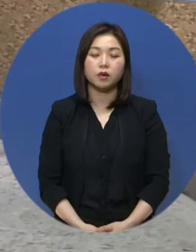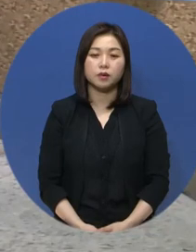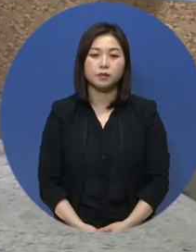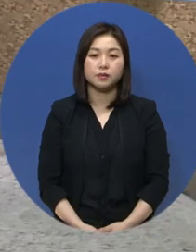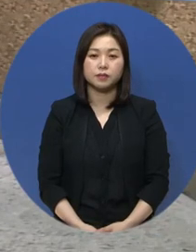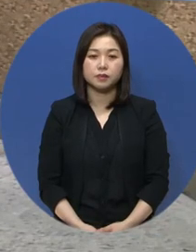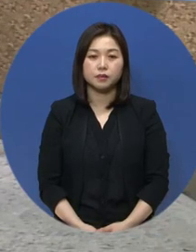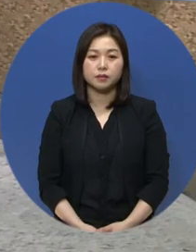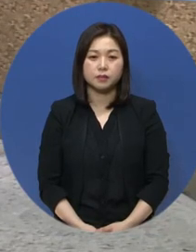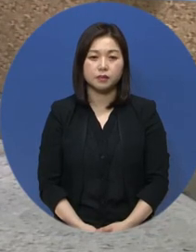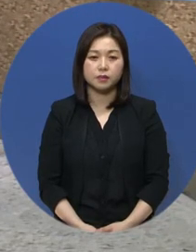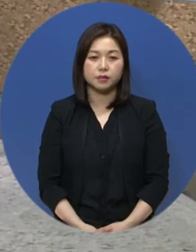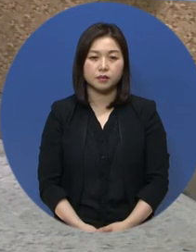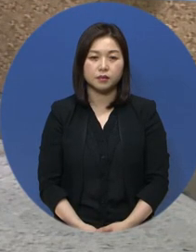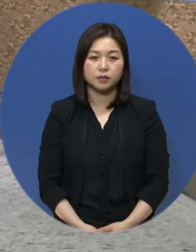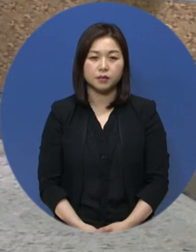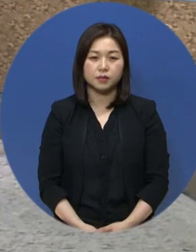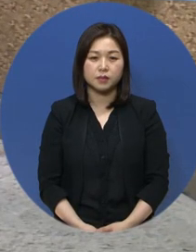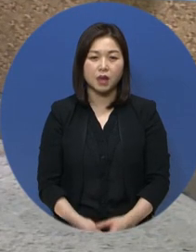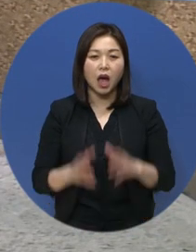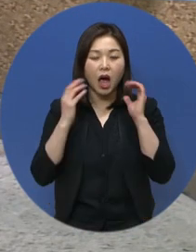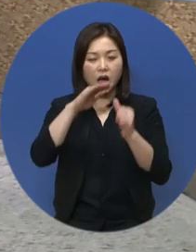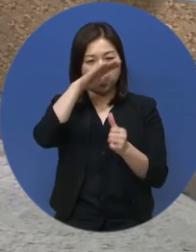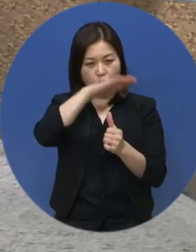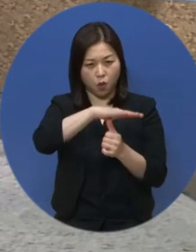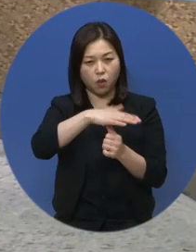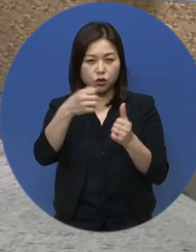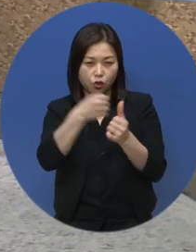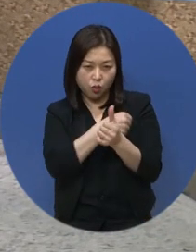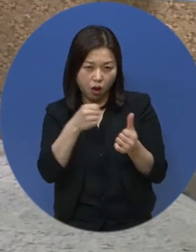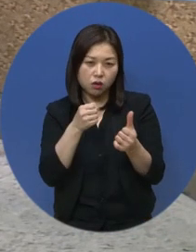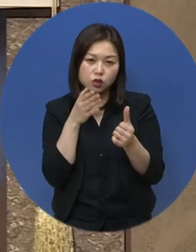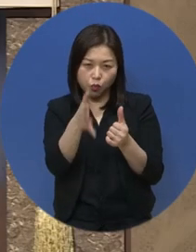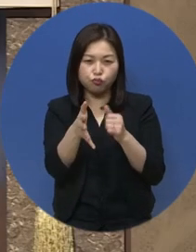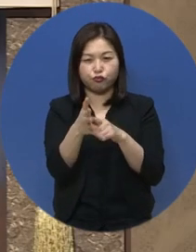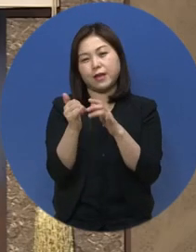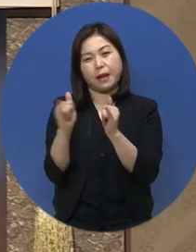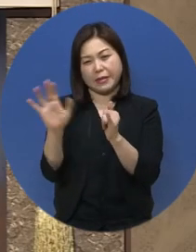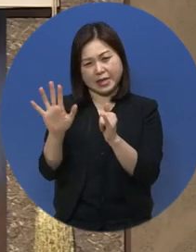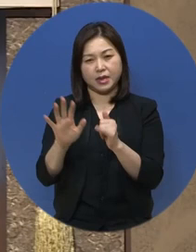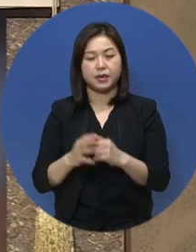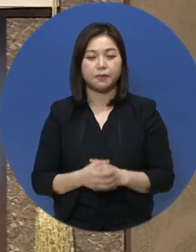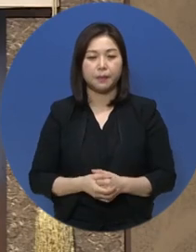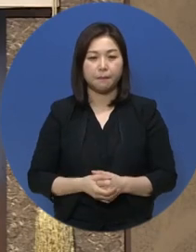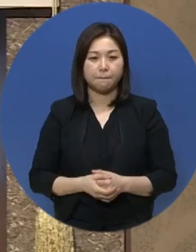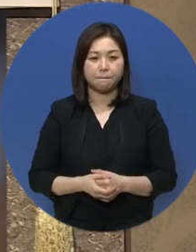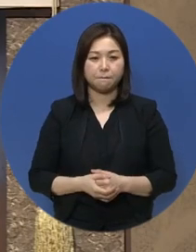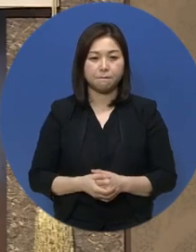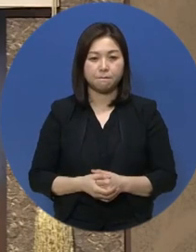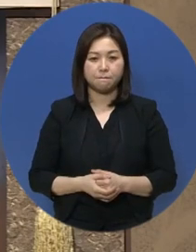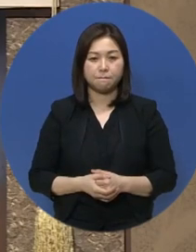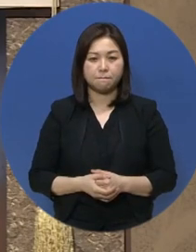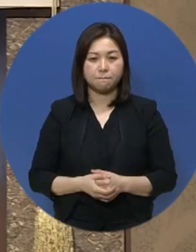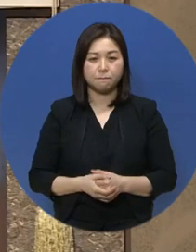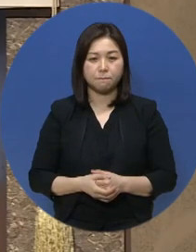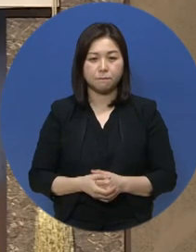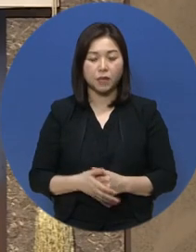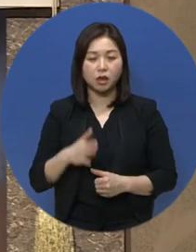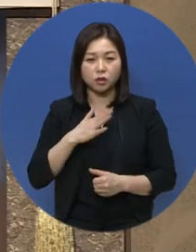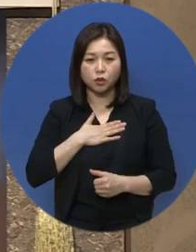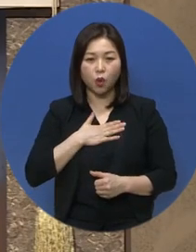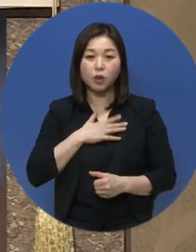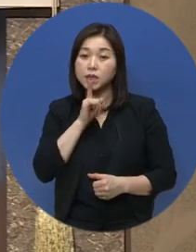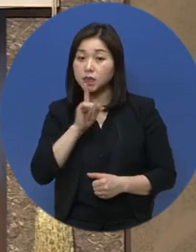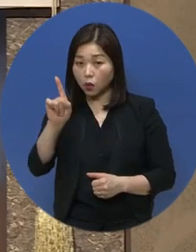계신가요? 제가 아동학대 전문가는 아니라 네. 조금 조심스럽긴 한데요. 예. 저도 현장에 신고